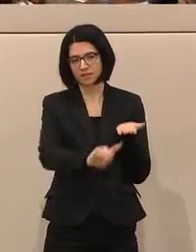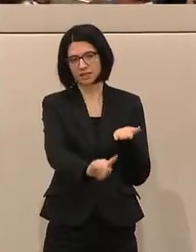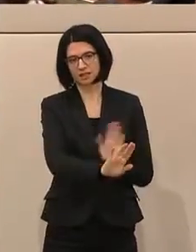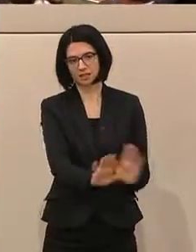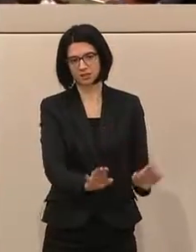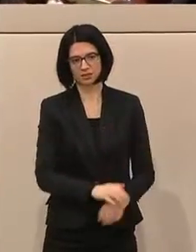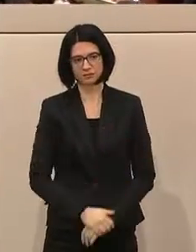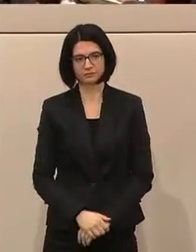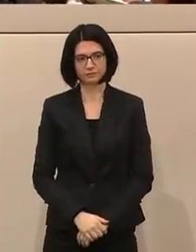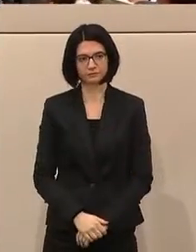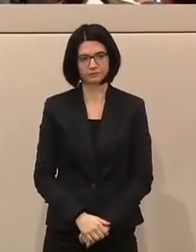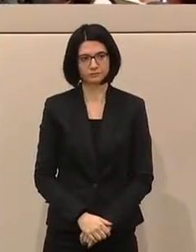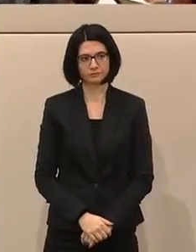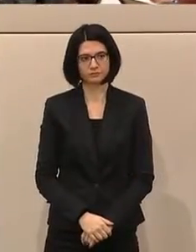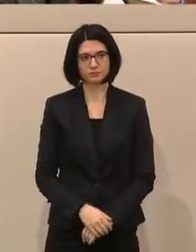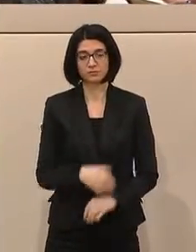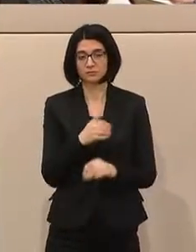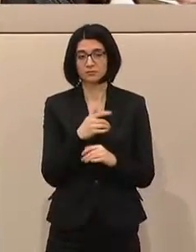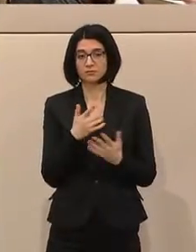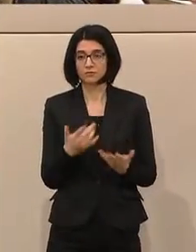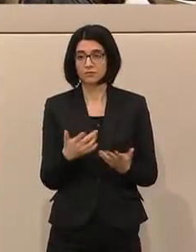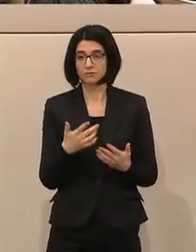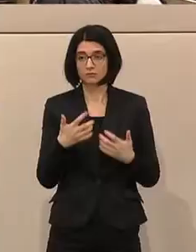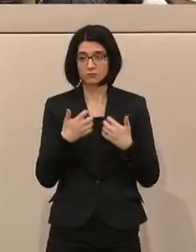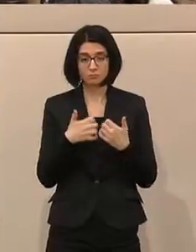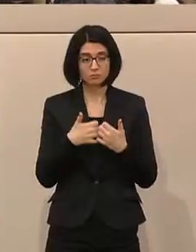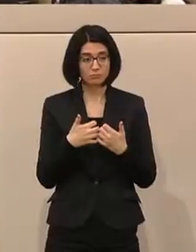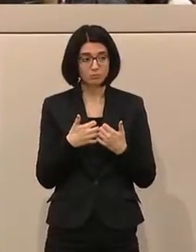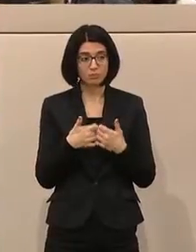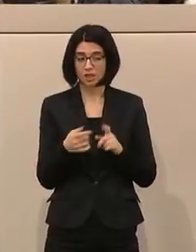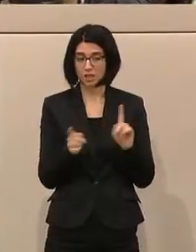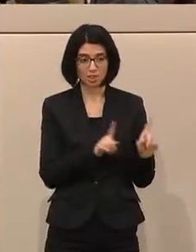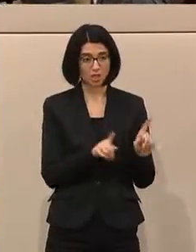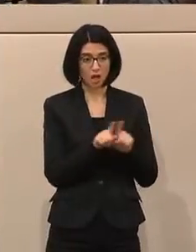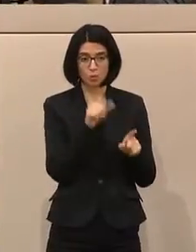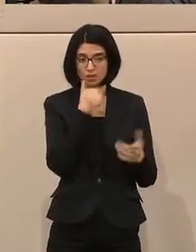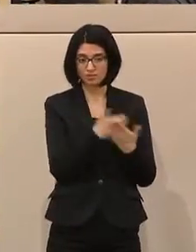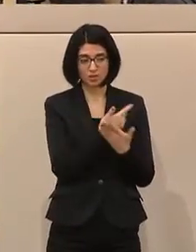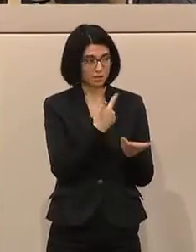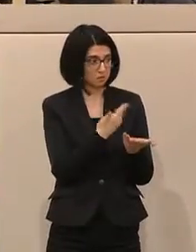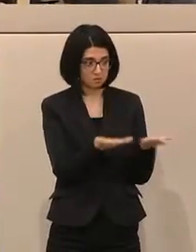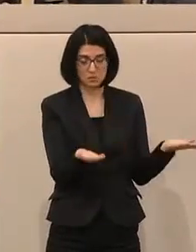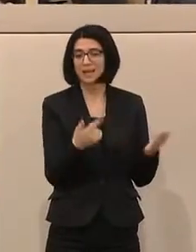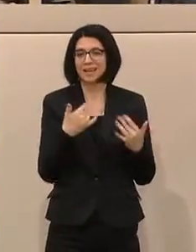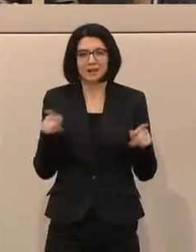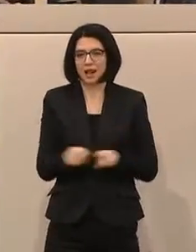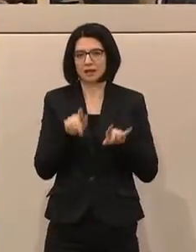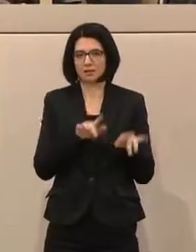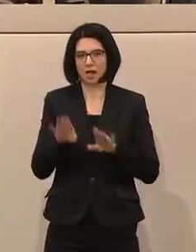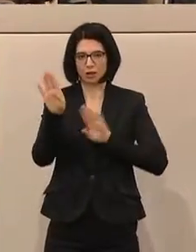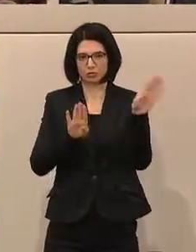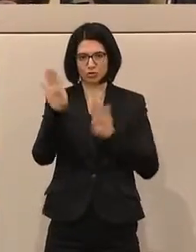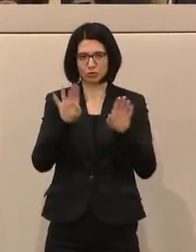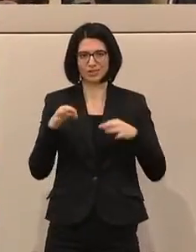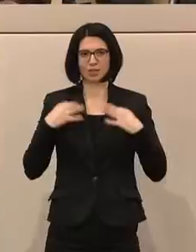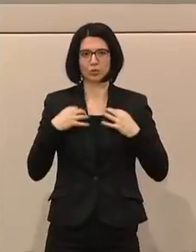Verzichtet, wie der Berichterstatter. Noch ein Wort eben nicht. Dann kommen wir zugleich zur Abstimmung über den Antrag